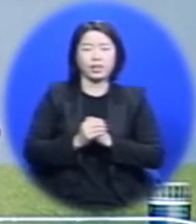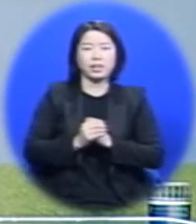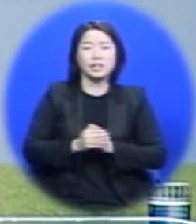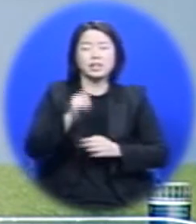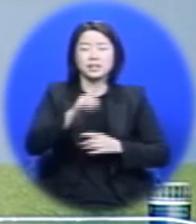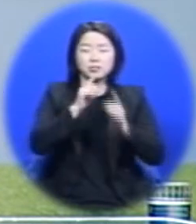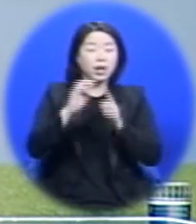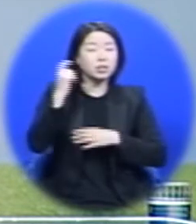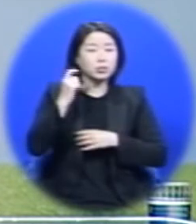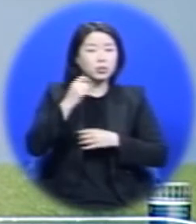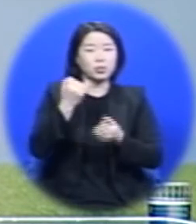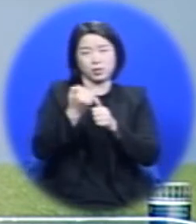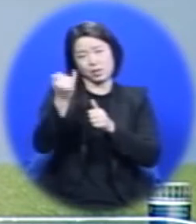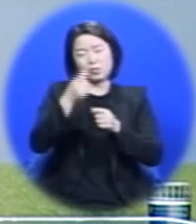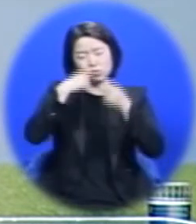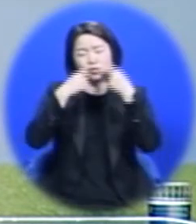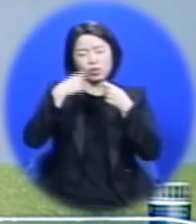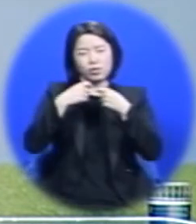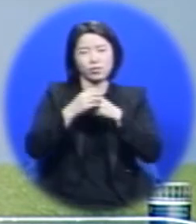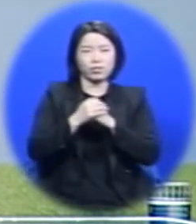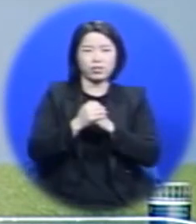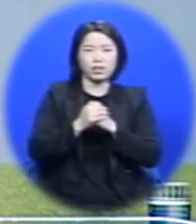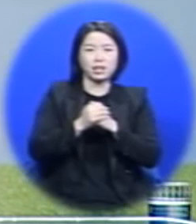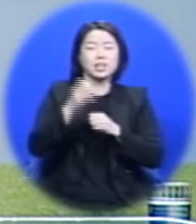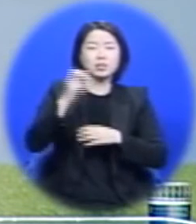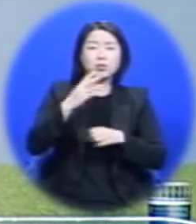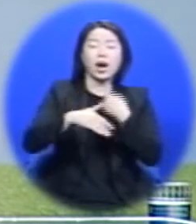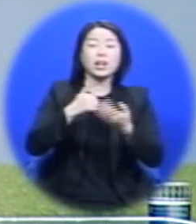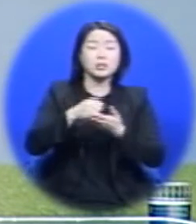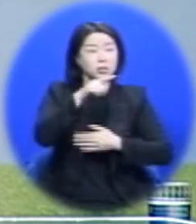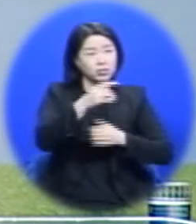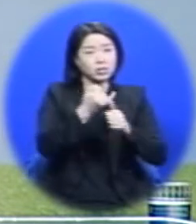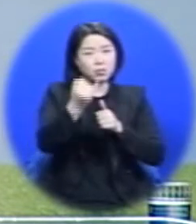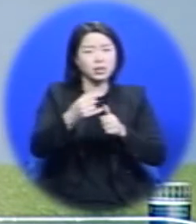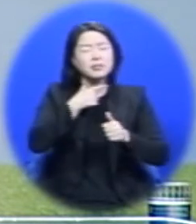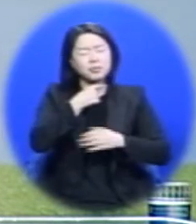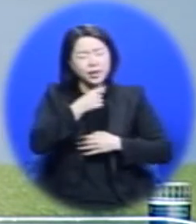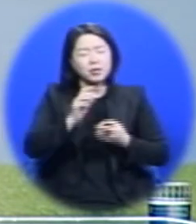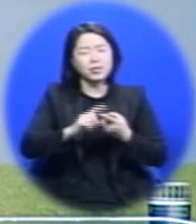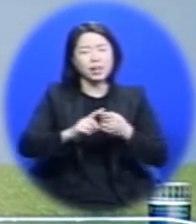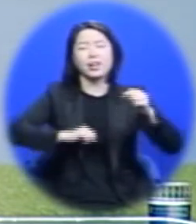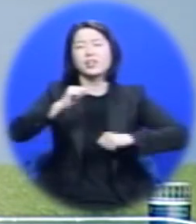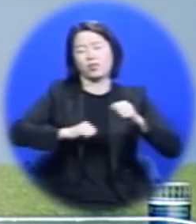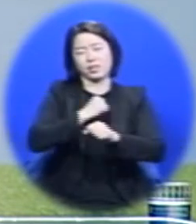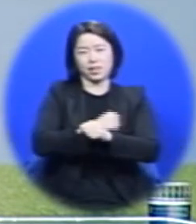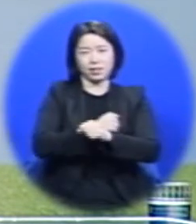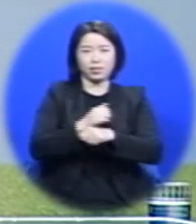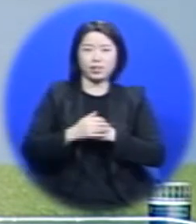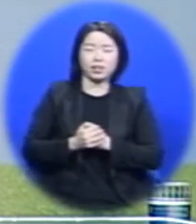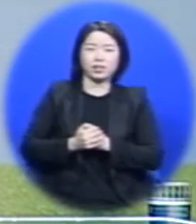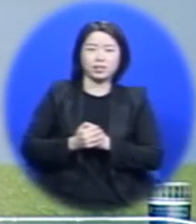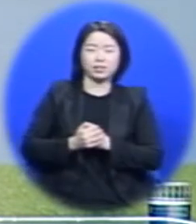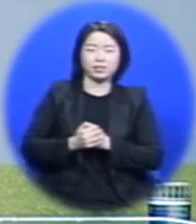그 말을 듣고 사모님이 우시더라. 그리고 하나님은 정말 그 사모님의 그 갈급함에 역사하시더라.